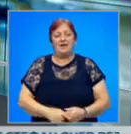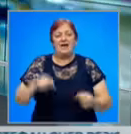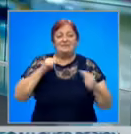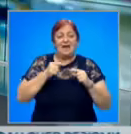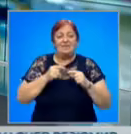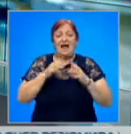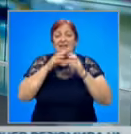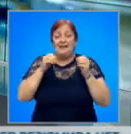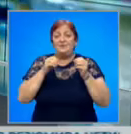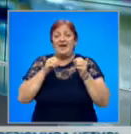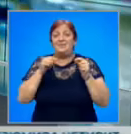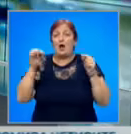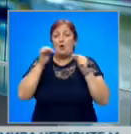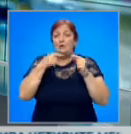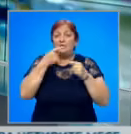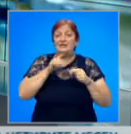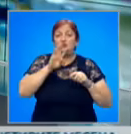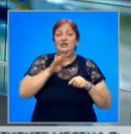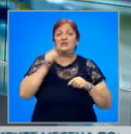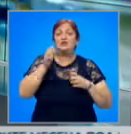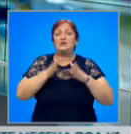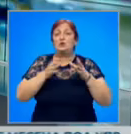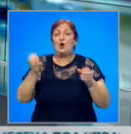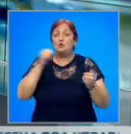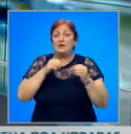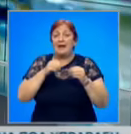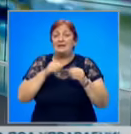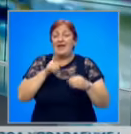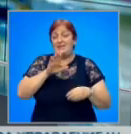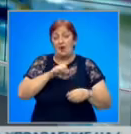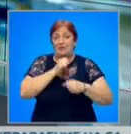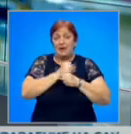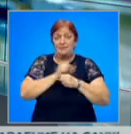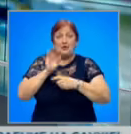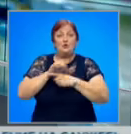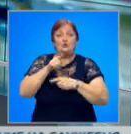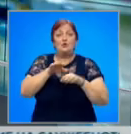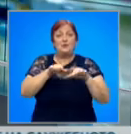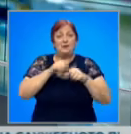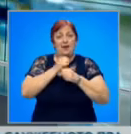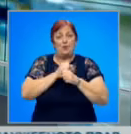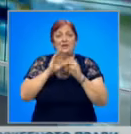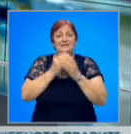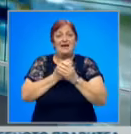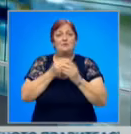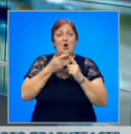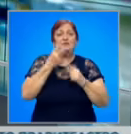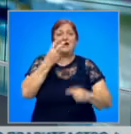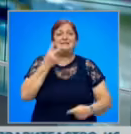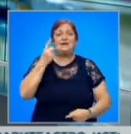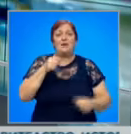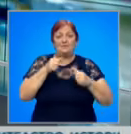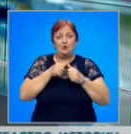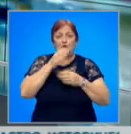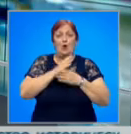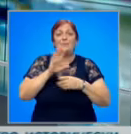Скандали и липса на консенсус белязаха 46-то Народно събрание и неговата работа. Депутатите в този парламент работиха заедно от 21